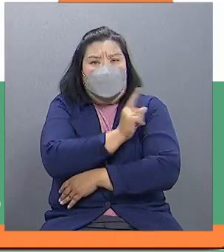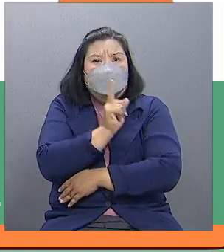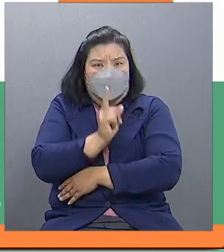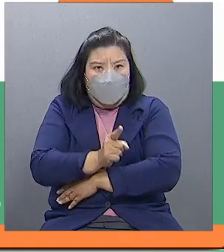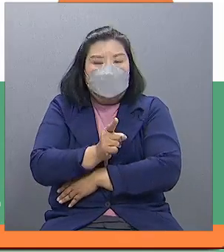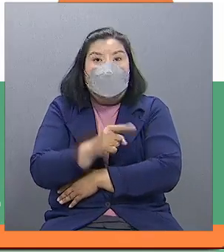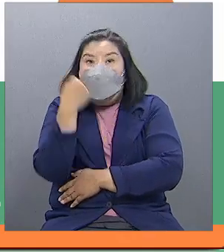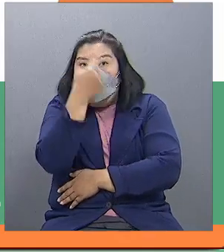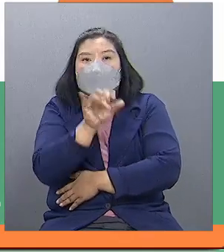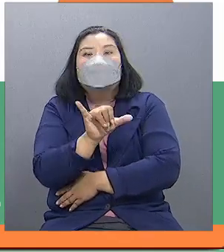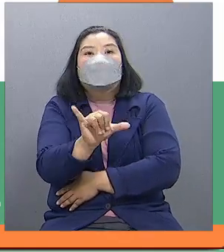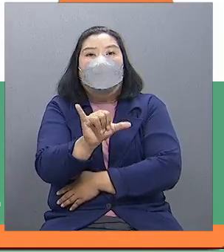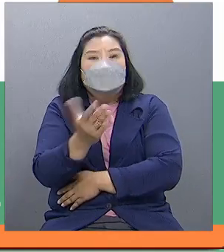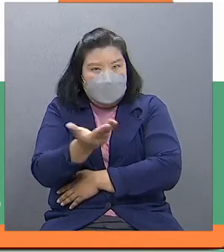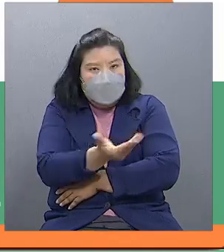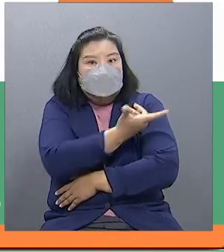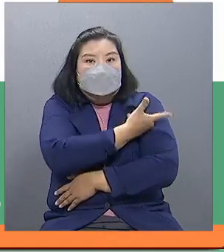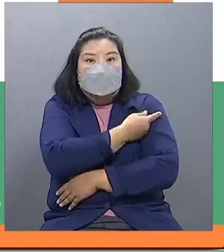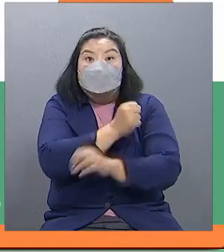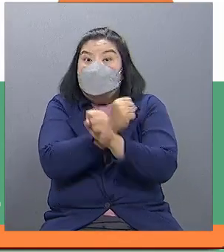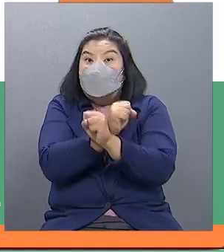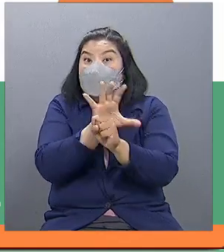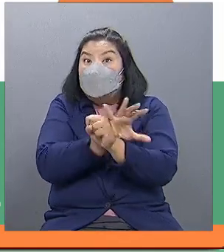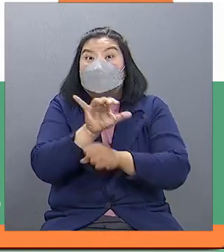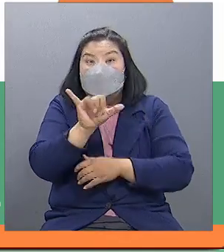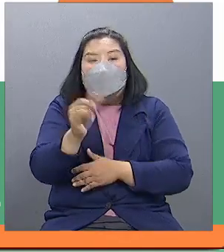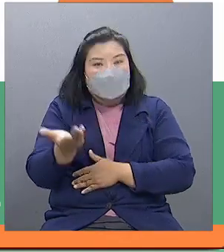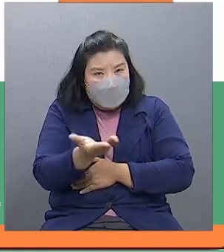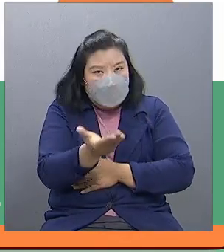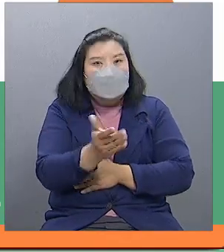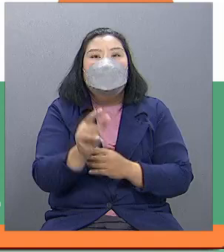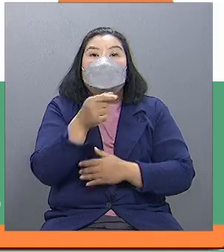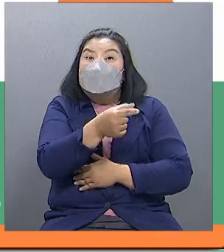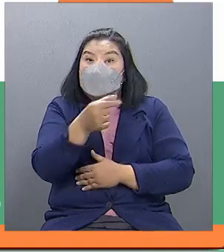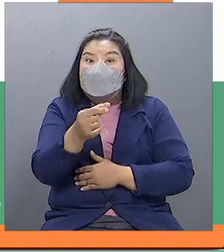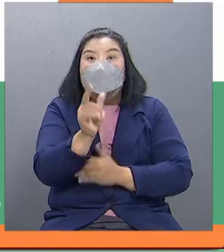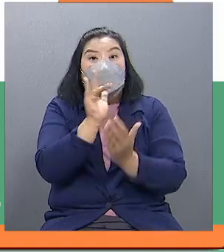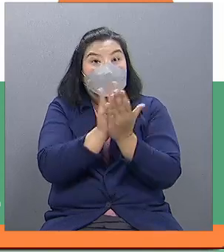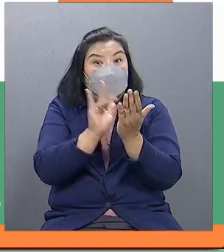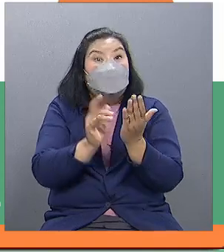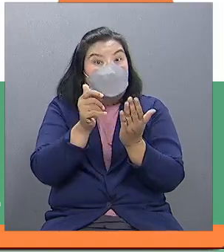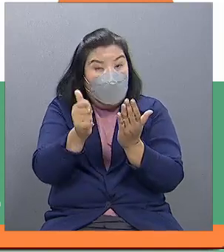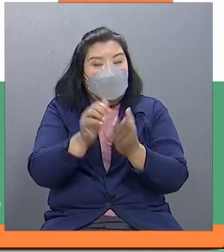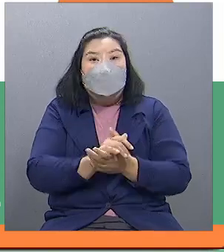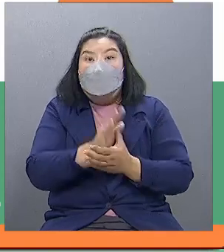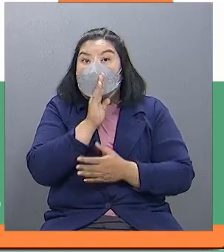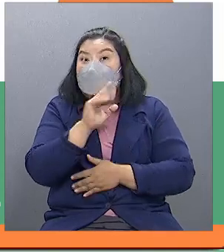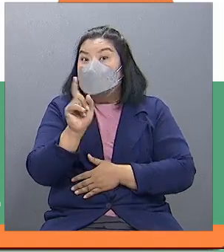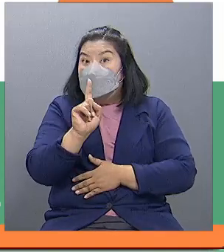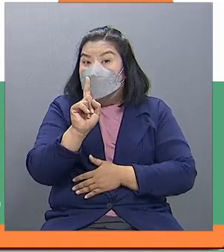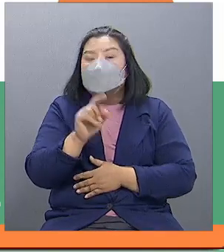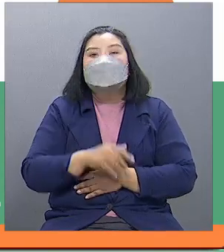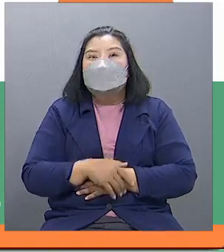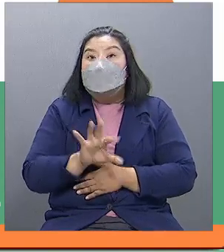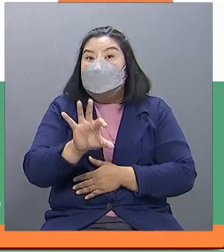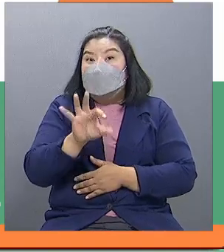ฉีดวัคซีนปองกโวิด-19 ลงทะเบีนเลยค่ะผ่าน Application QQ นะคะ ถ้ามาฉีดที่หนวยบริการฉีดวัคซีนโวิ-19 ไท